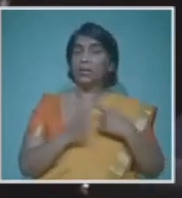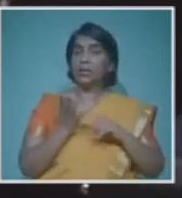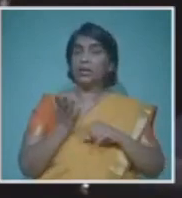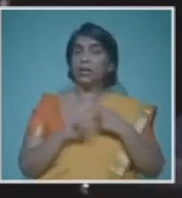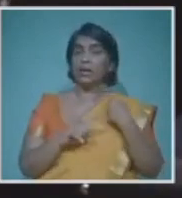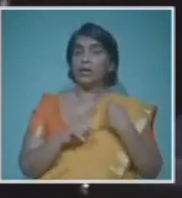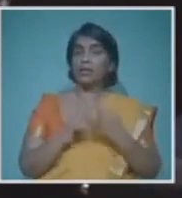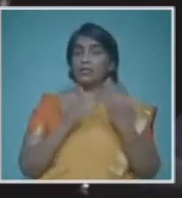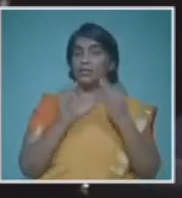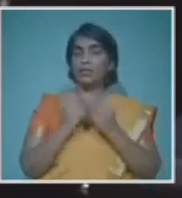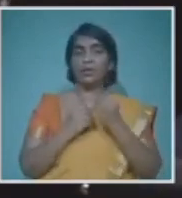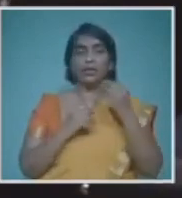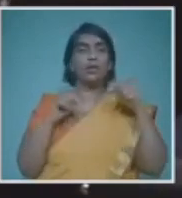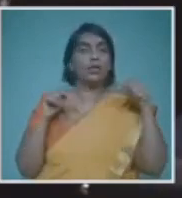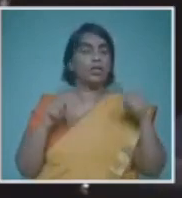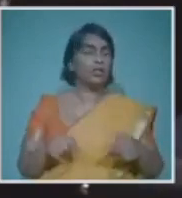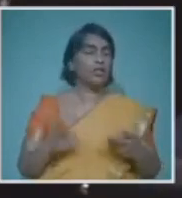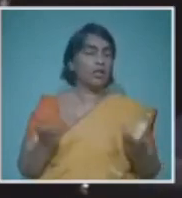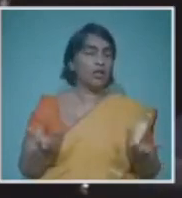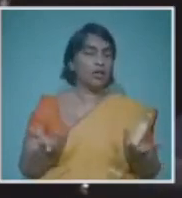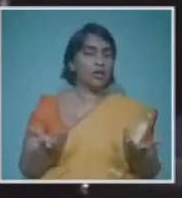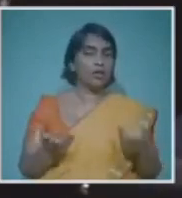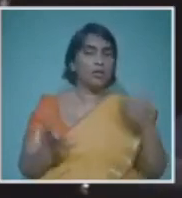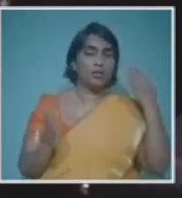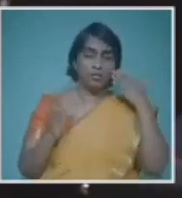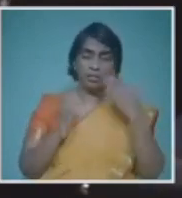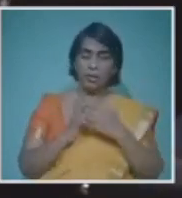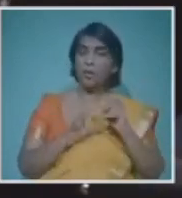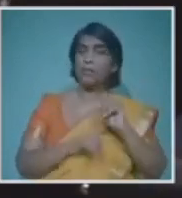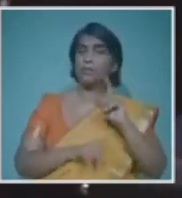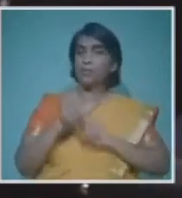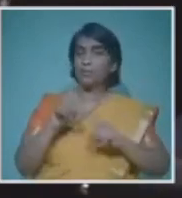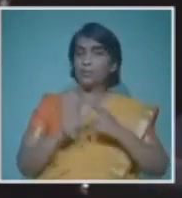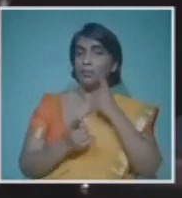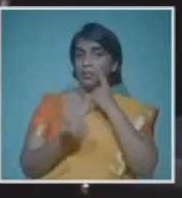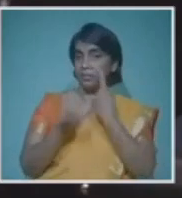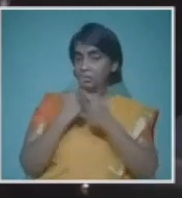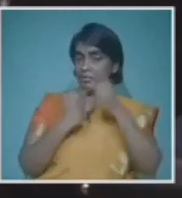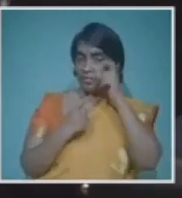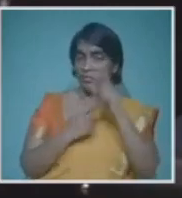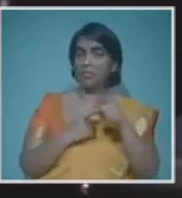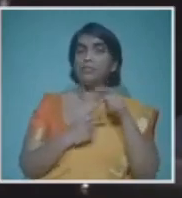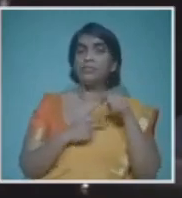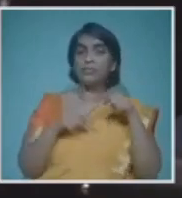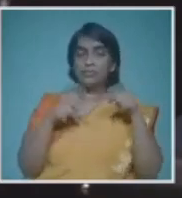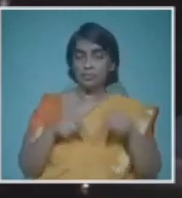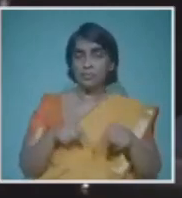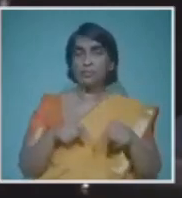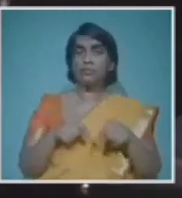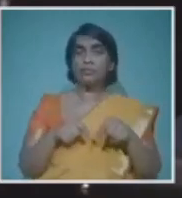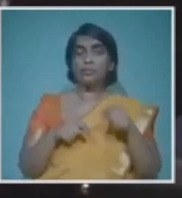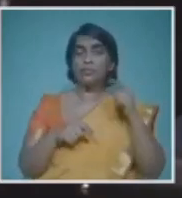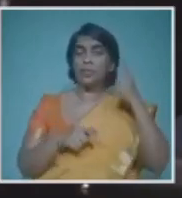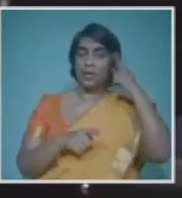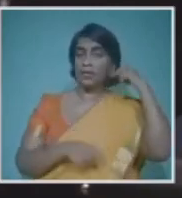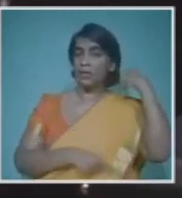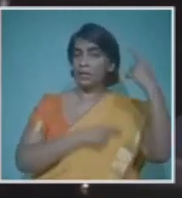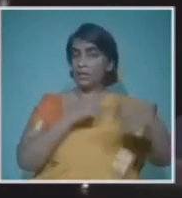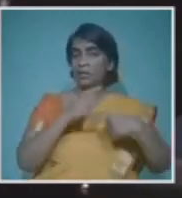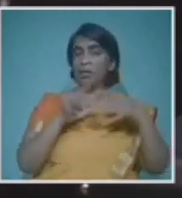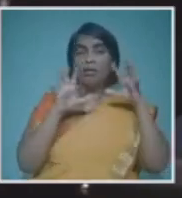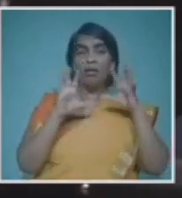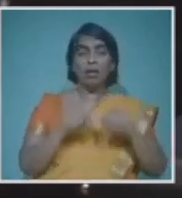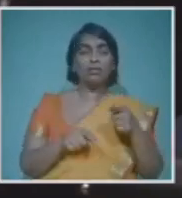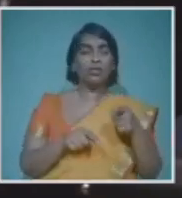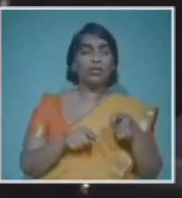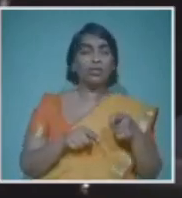ප්‍රතිලාභ දුන්නා. දැන් මොකද වෙලා තියෙන්නේ? මේ පිළිබඳව මේ පාර්ලිමේන්තුව කරුණු සොයලා බලන්න ඕන. දැන් රිජිඩ් ටයර් සමාගම කාටද අයිති,